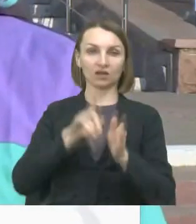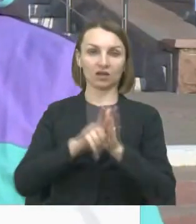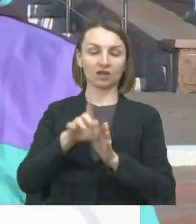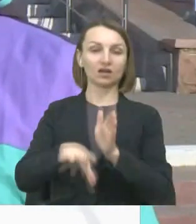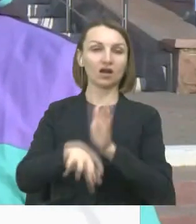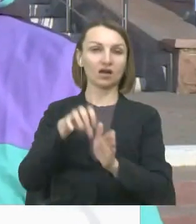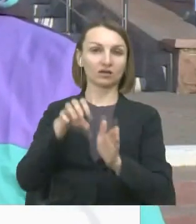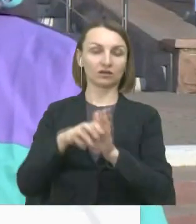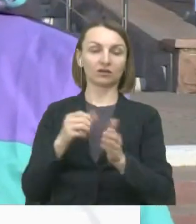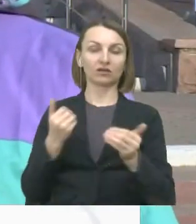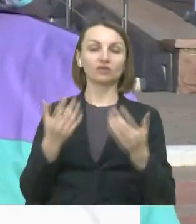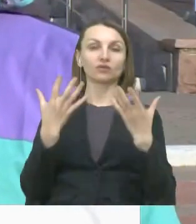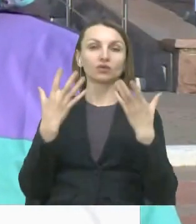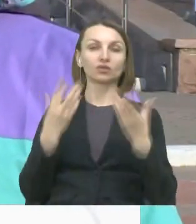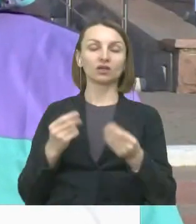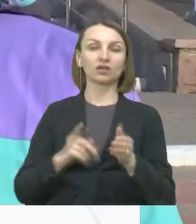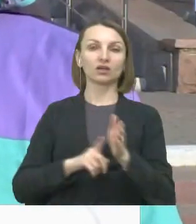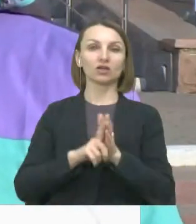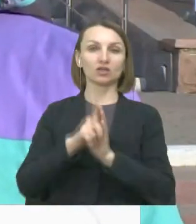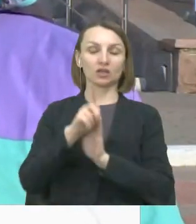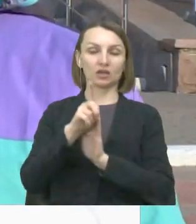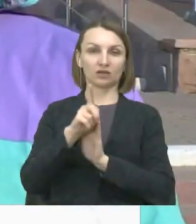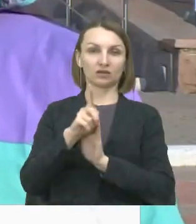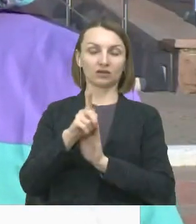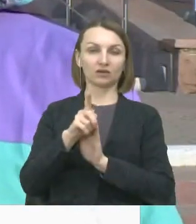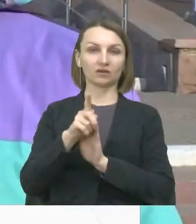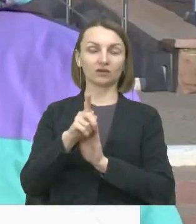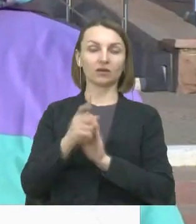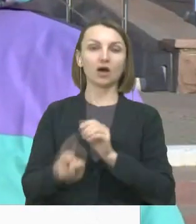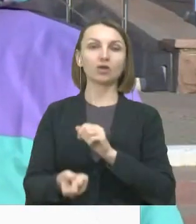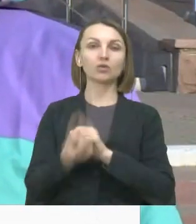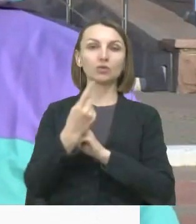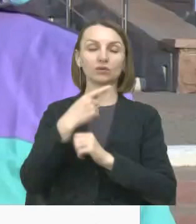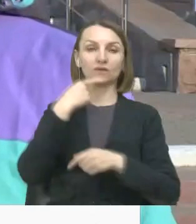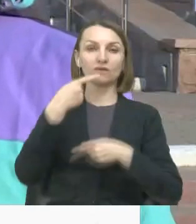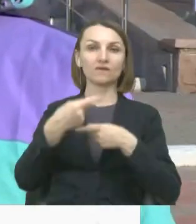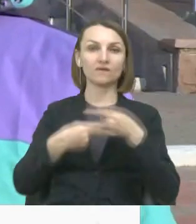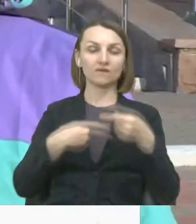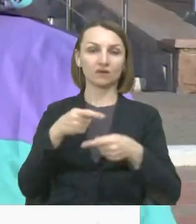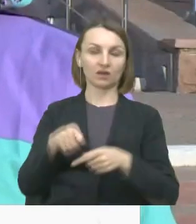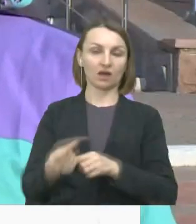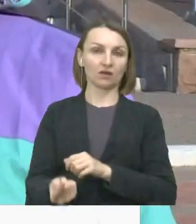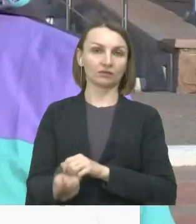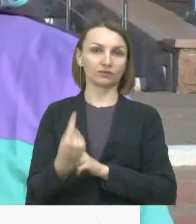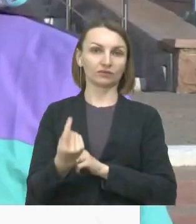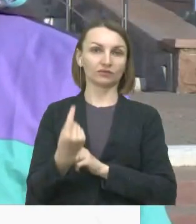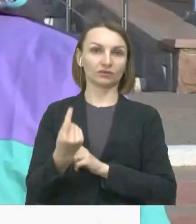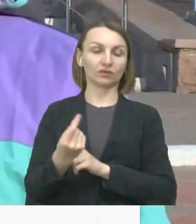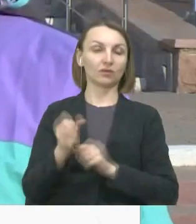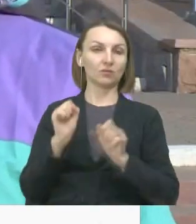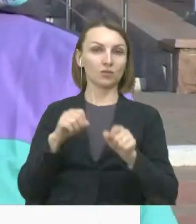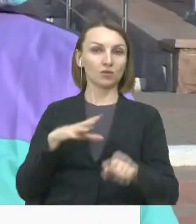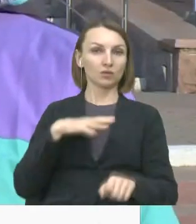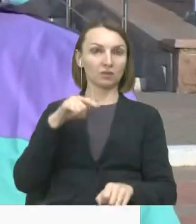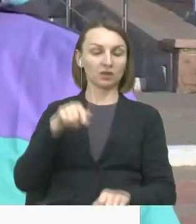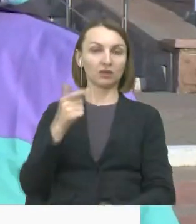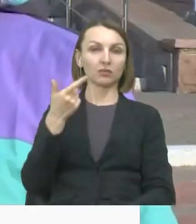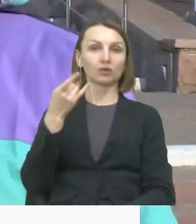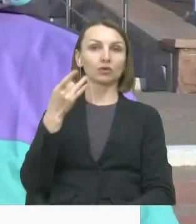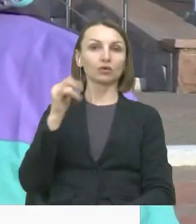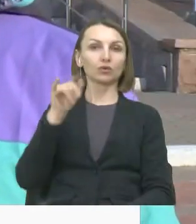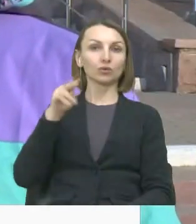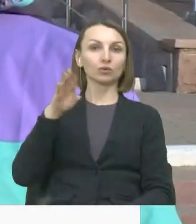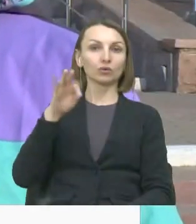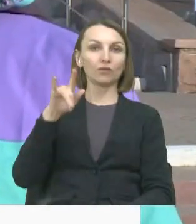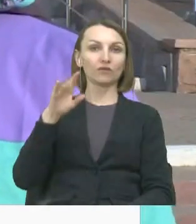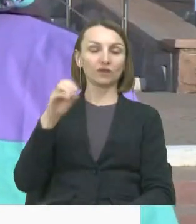день определяется место, откуда идет вода, то есть это грунтовые воды. Идет подозрение, что это грунтовые воды, и сейчас